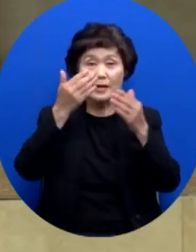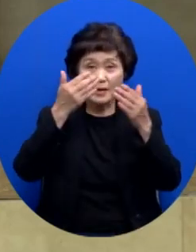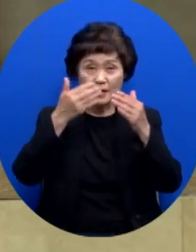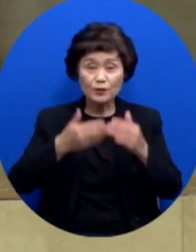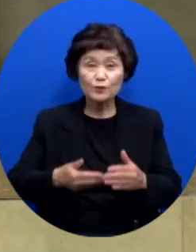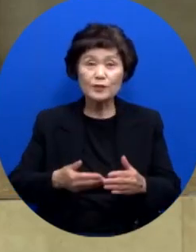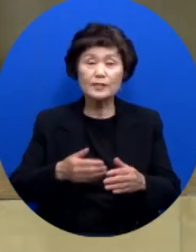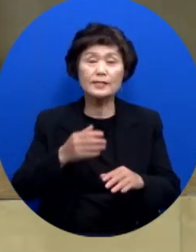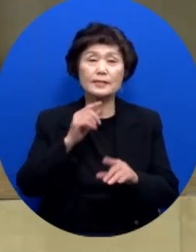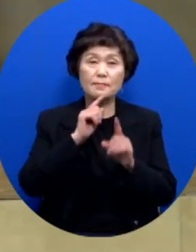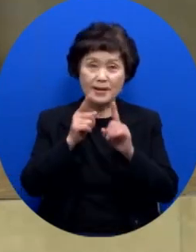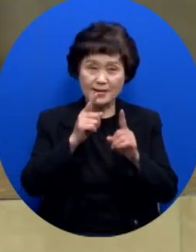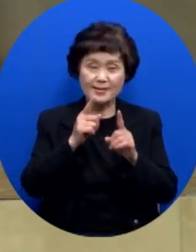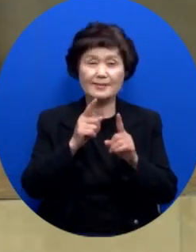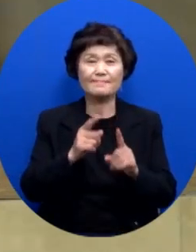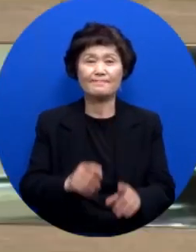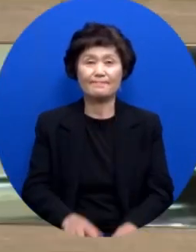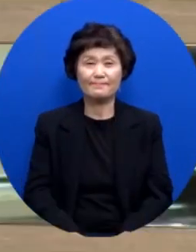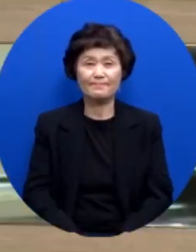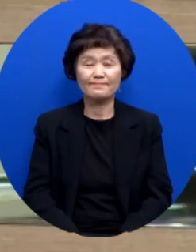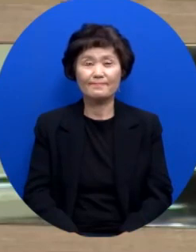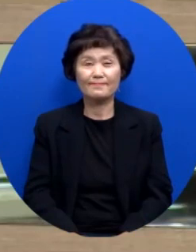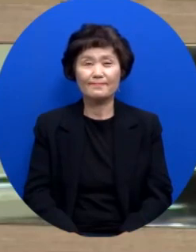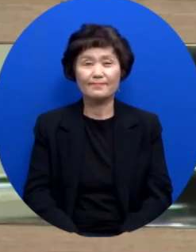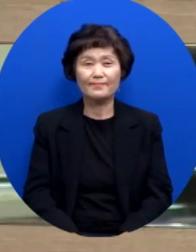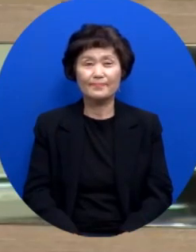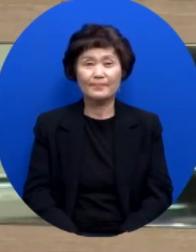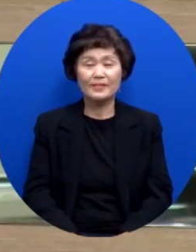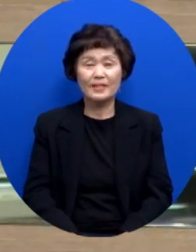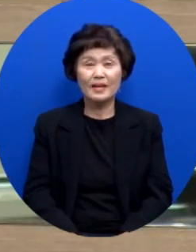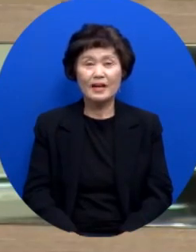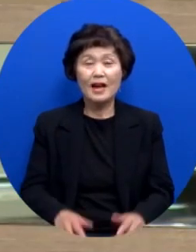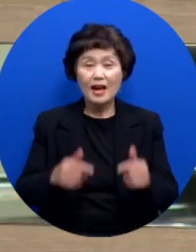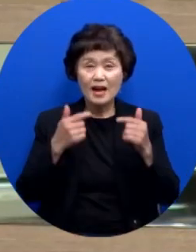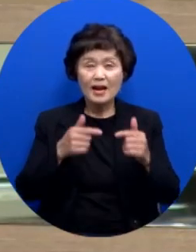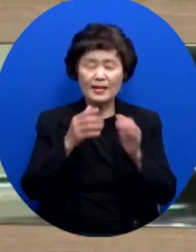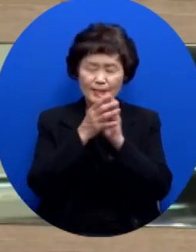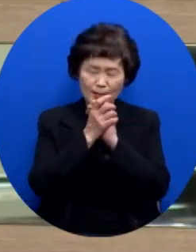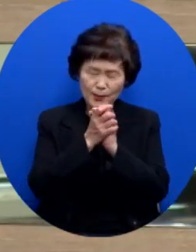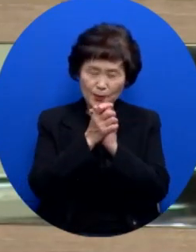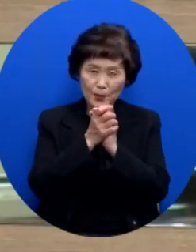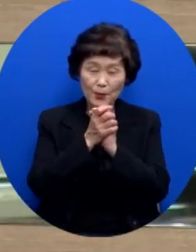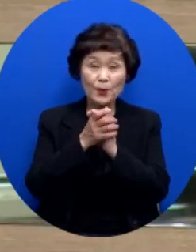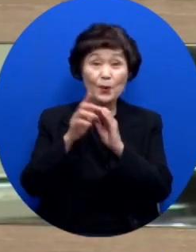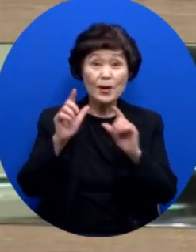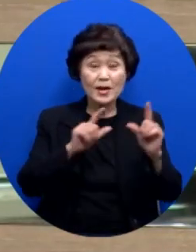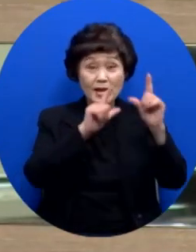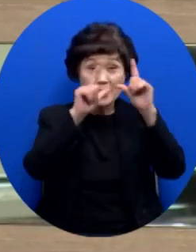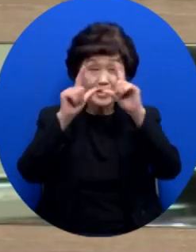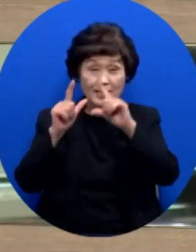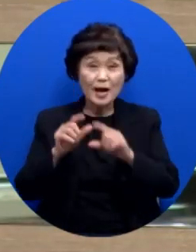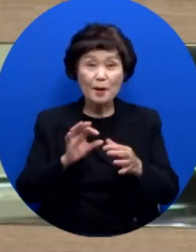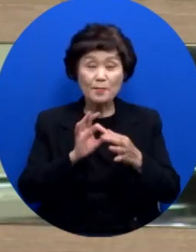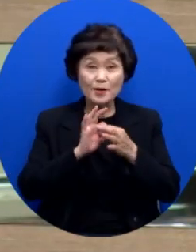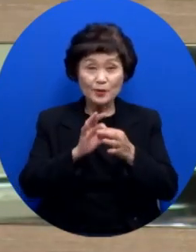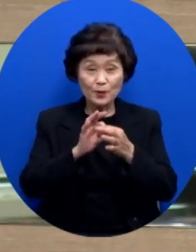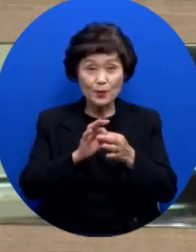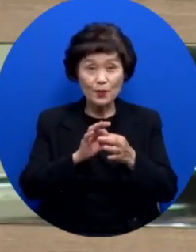하는 계기가 되었습니다. 아, 네, 목사님. 늘 기도로, 삶으로, 그리고 믿음으로 본을 보이셨던 것